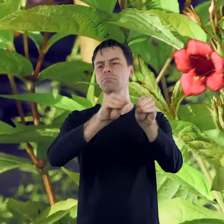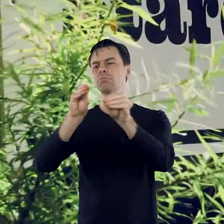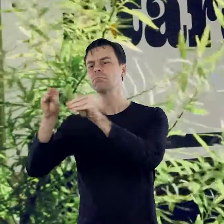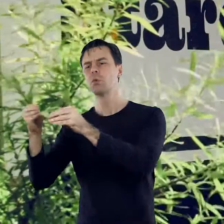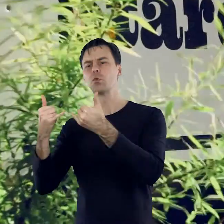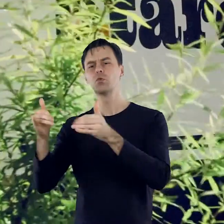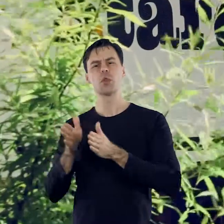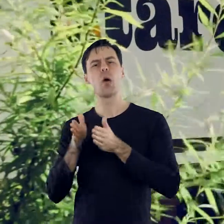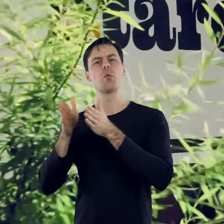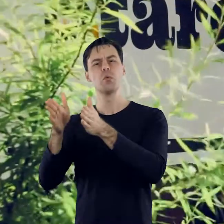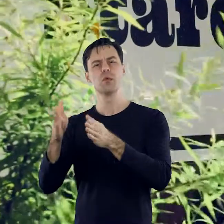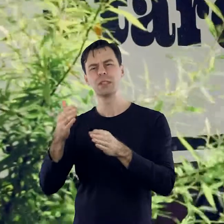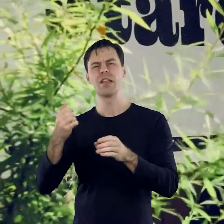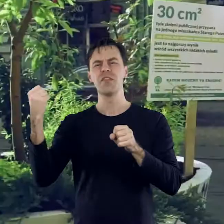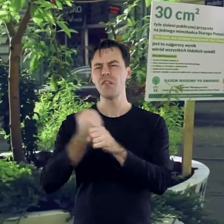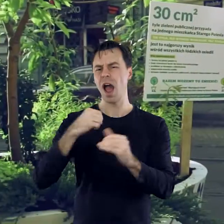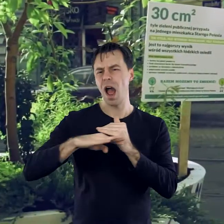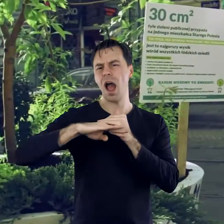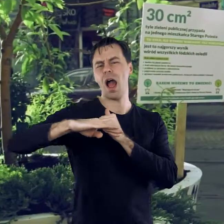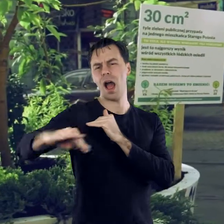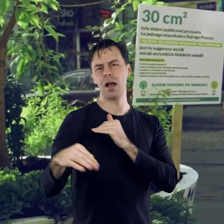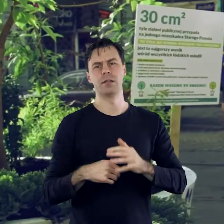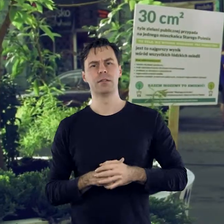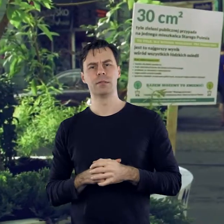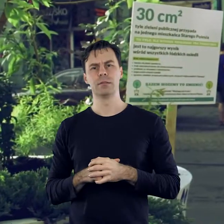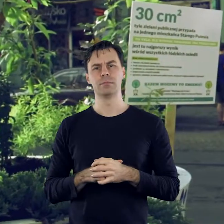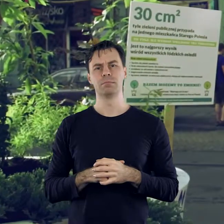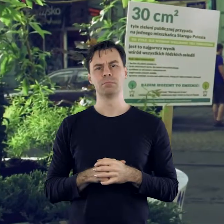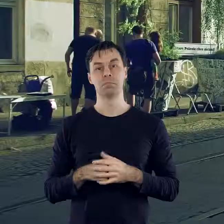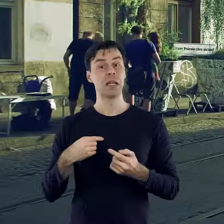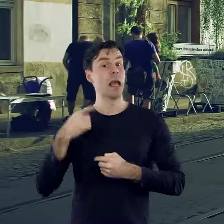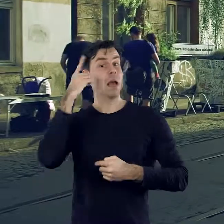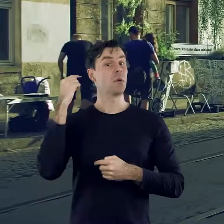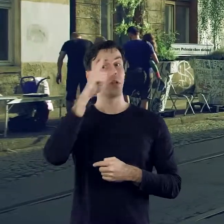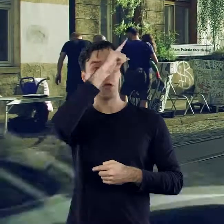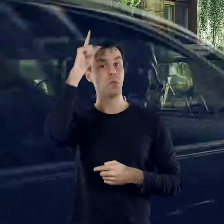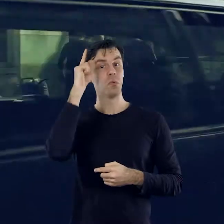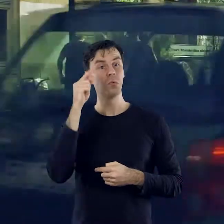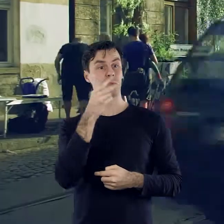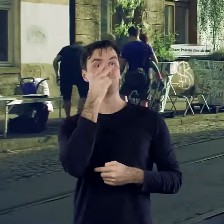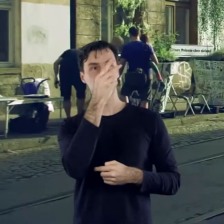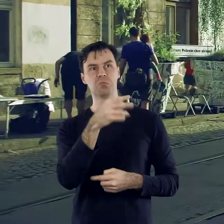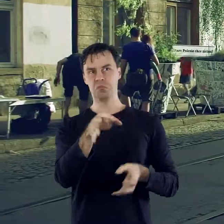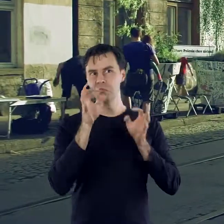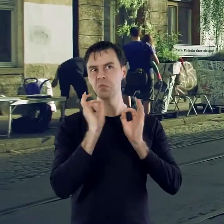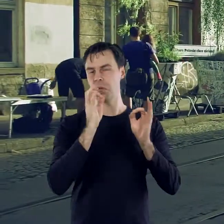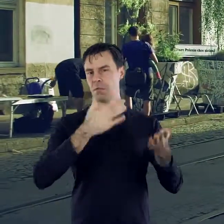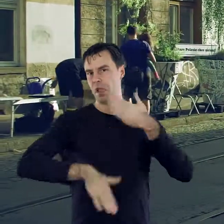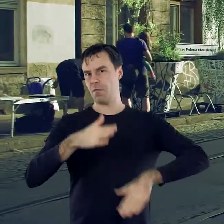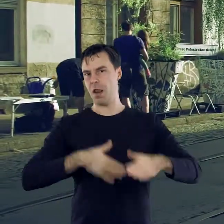najbardziej betonowych ulicach i zaułkach Starego Polesia i myślę, że spotkały się z bardzo dobrym przyjęciem.